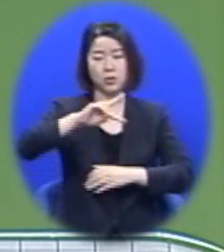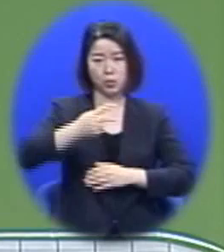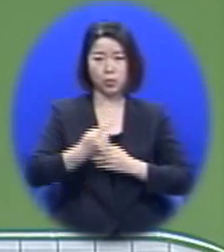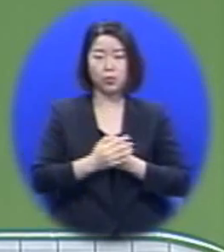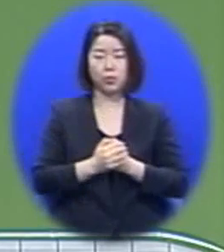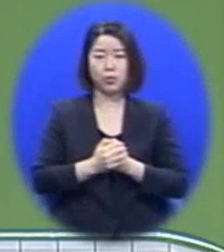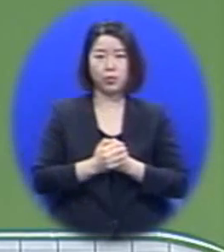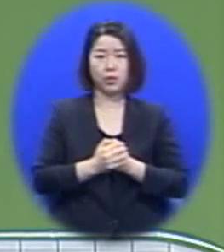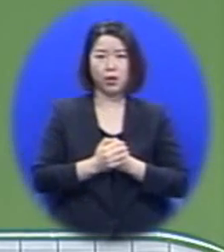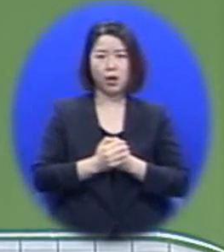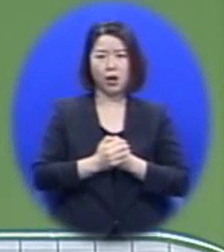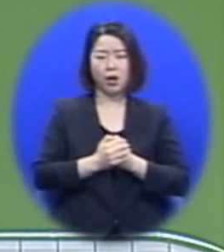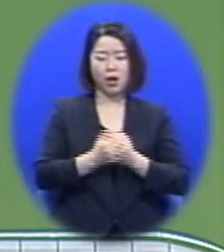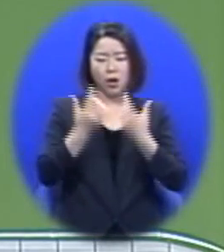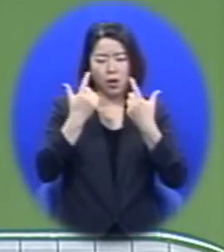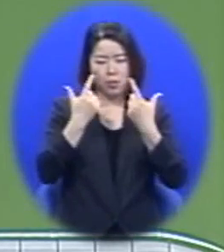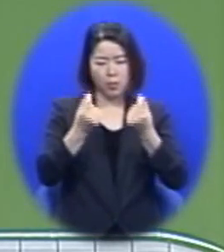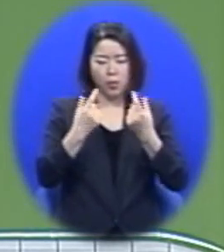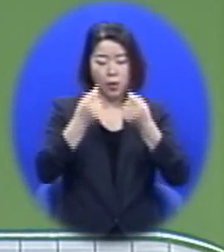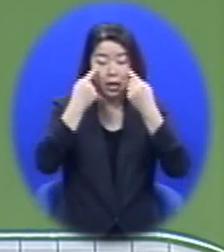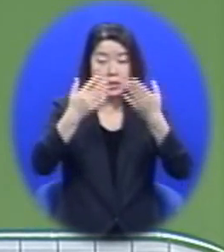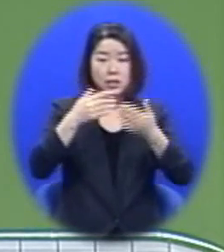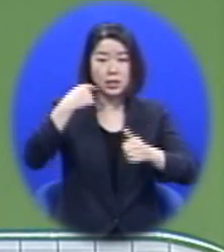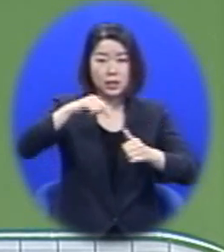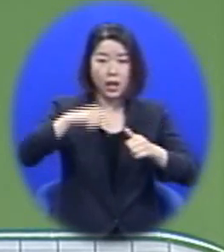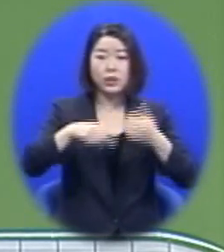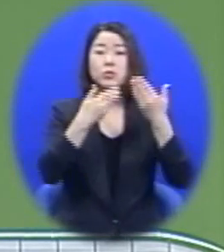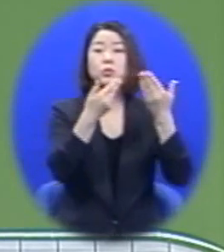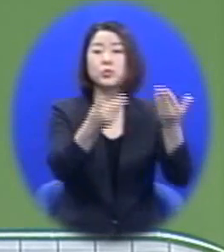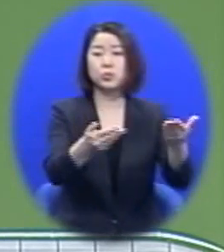너무 뻔하게 다 가르쳐 주셨으니까